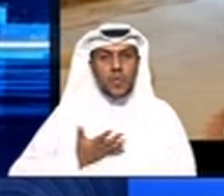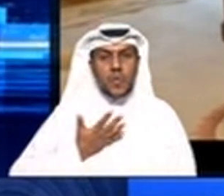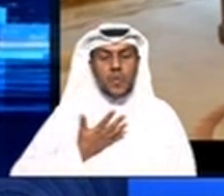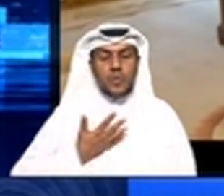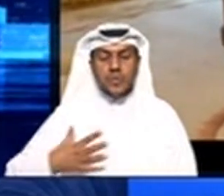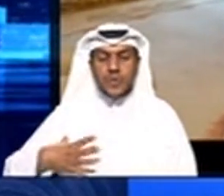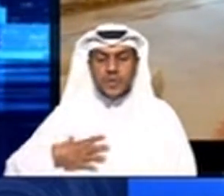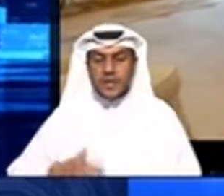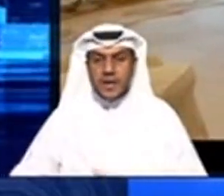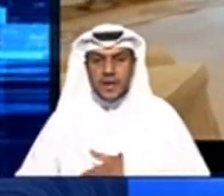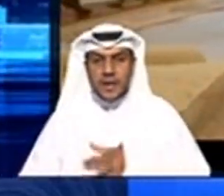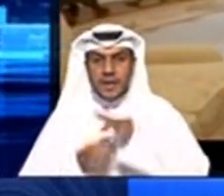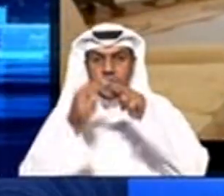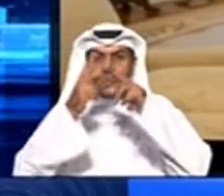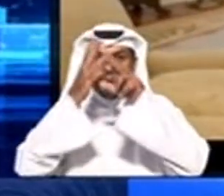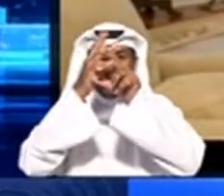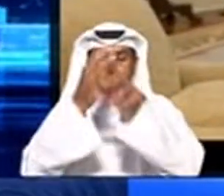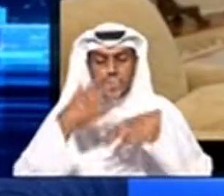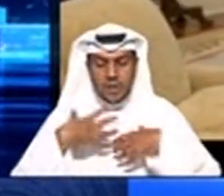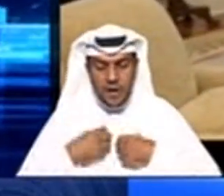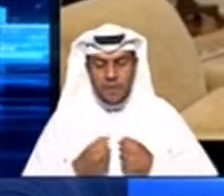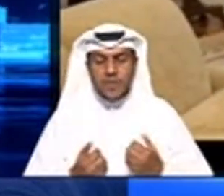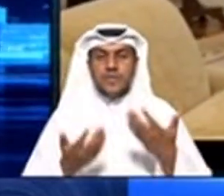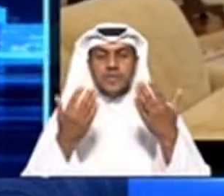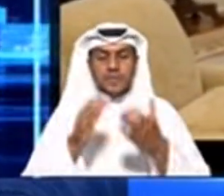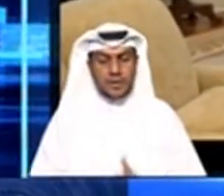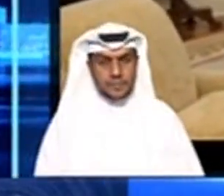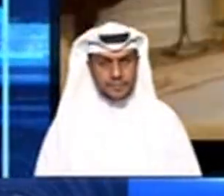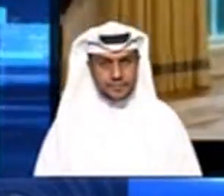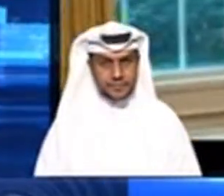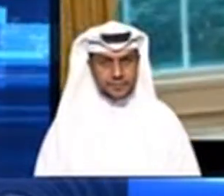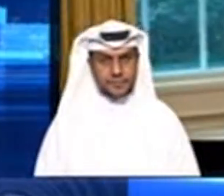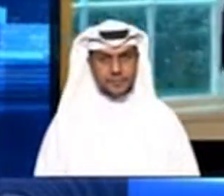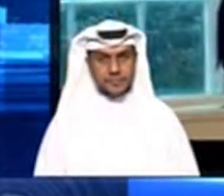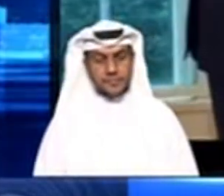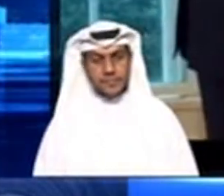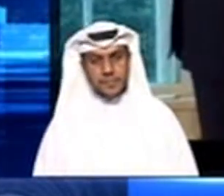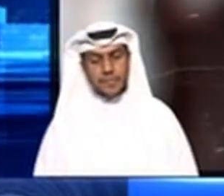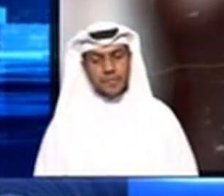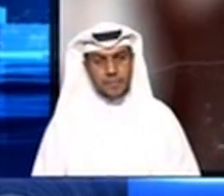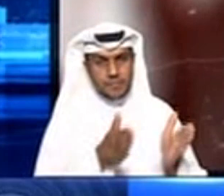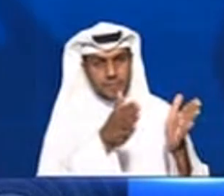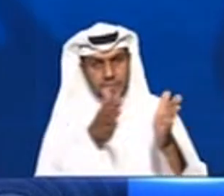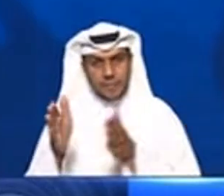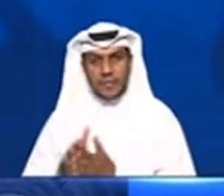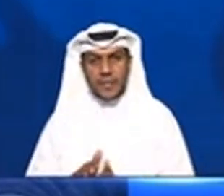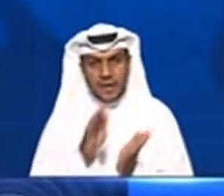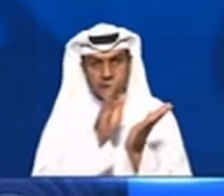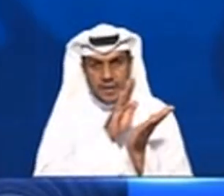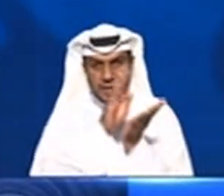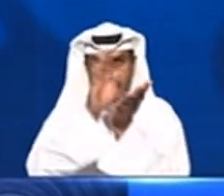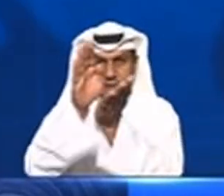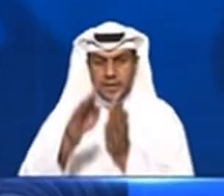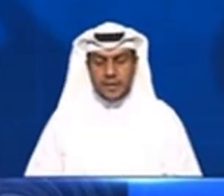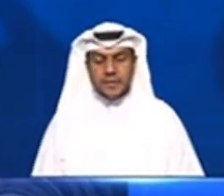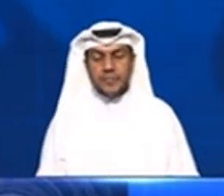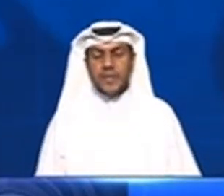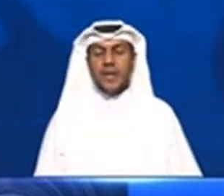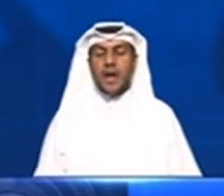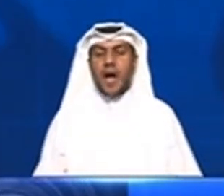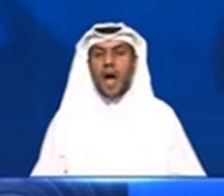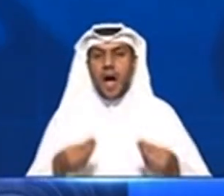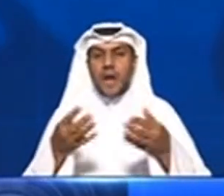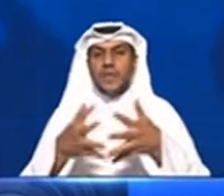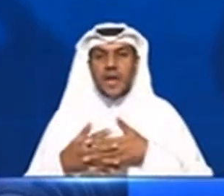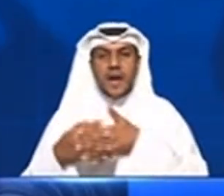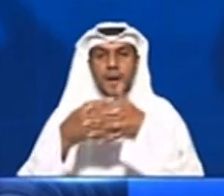وبأميرنا الله يشافيه ويحفظه لنا إن شاء الله. سفير، وسام الاستحقاق العسكري برتبة قائد أعلى يمنحه